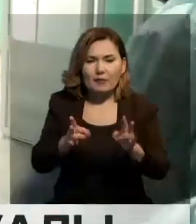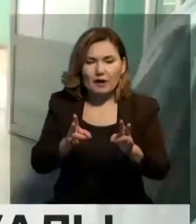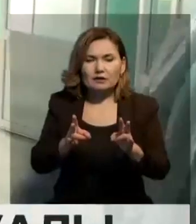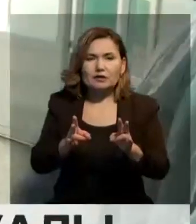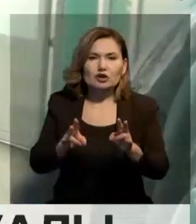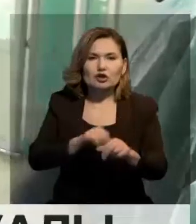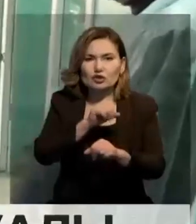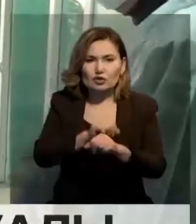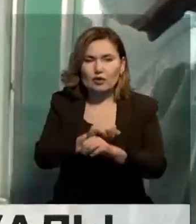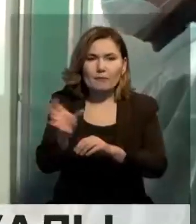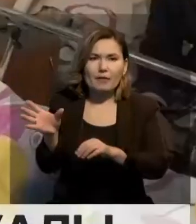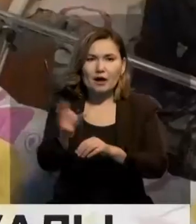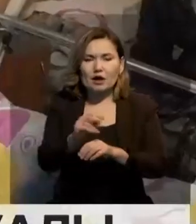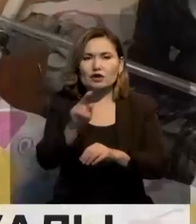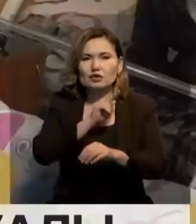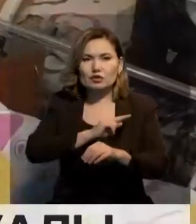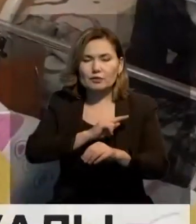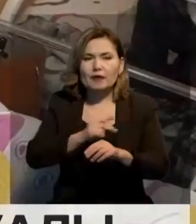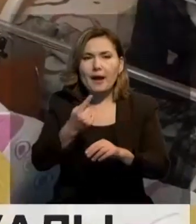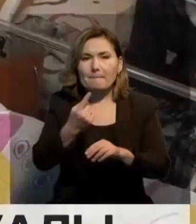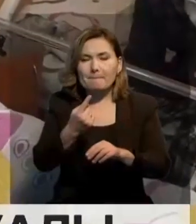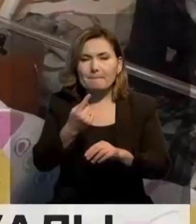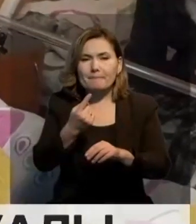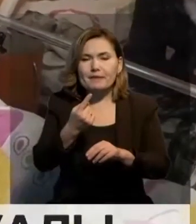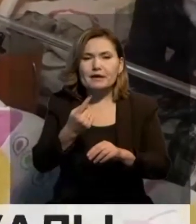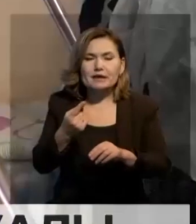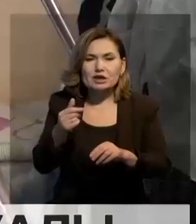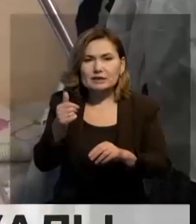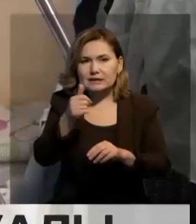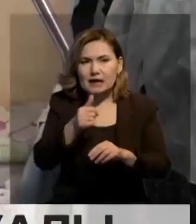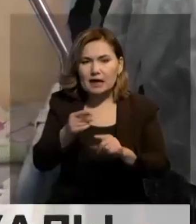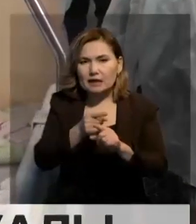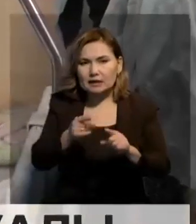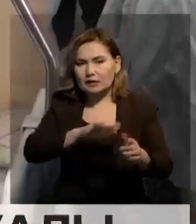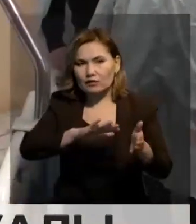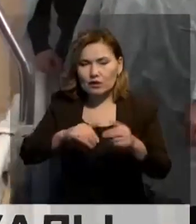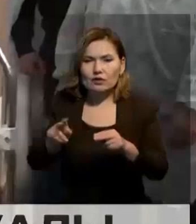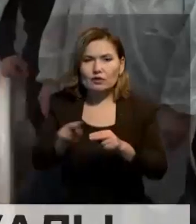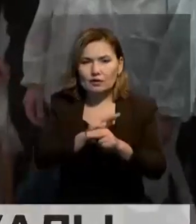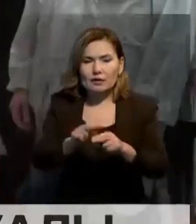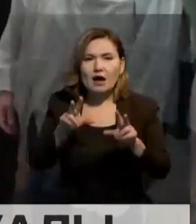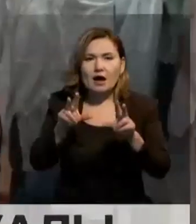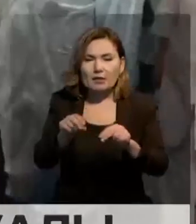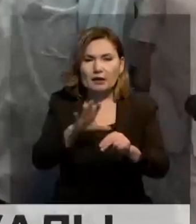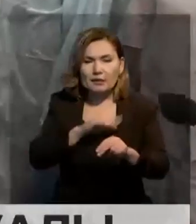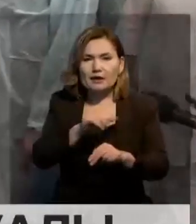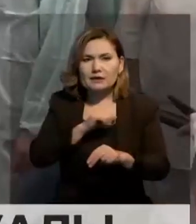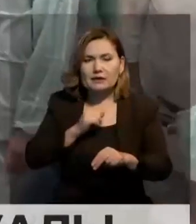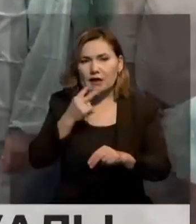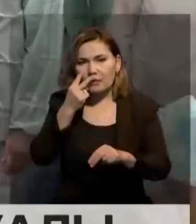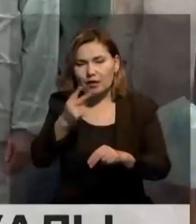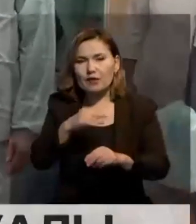апатты жою бойынша жұмыстар бір сағаттың ішінде, яғни сағат 7-ге қарай аяқталады деп уәде етілген. Бірақ енді өзіміз көріп тұрғандай